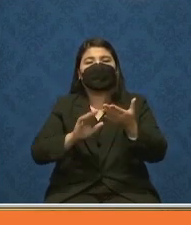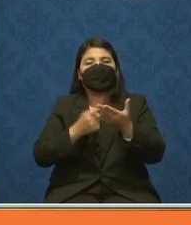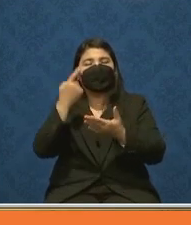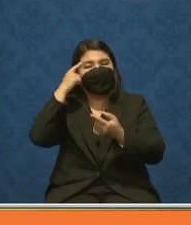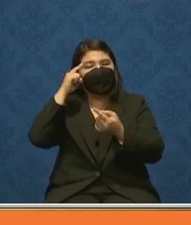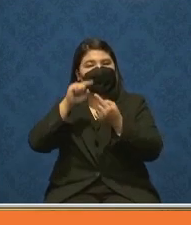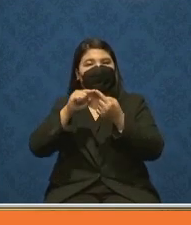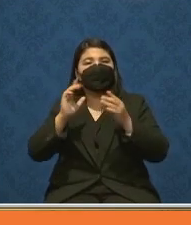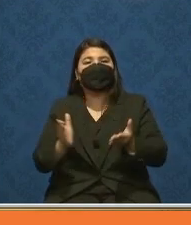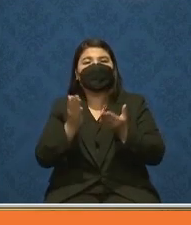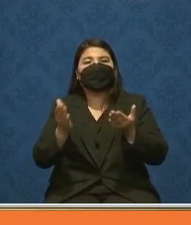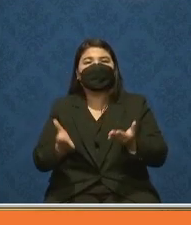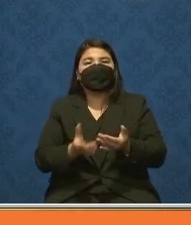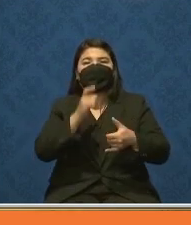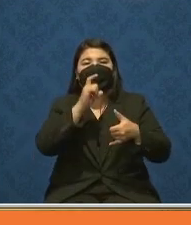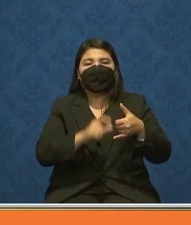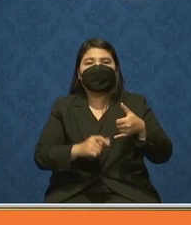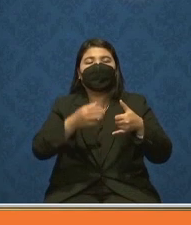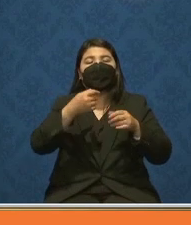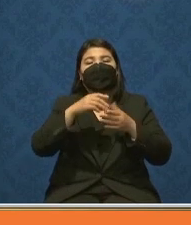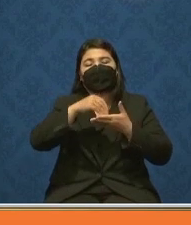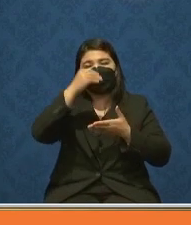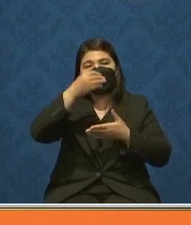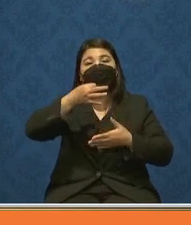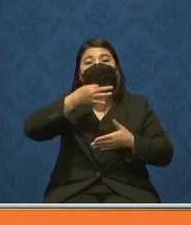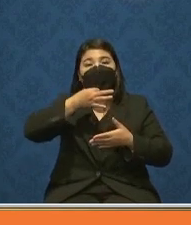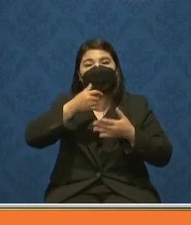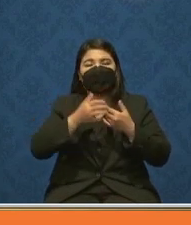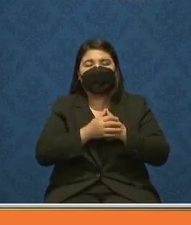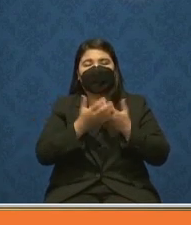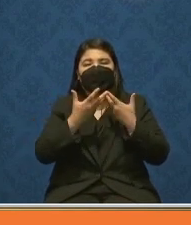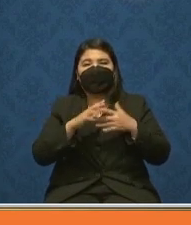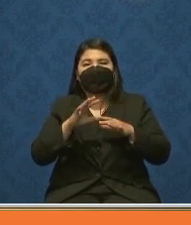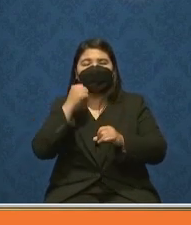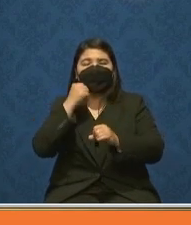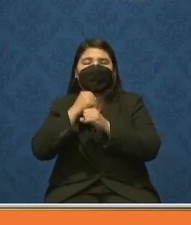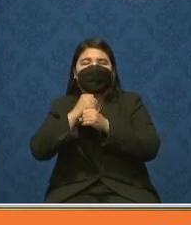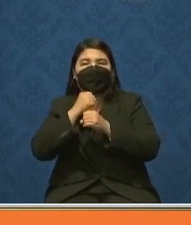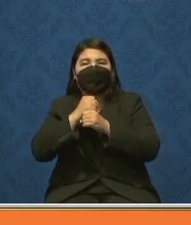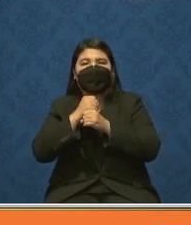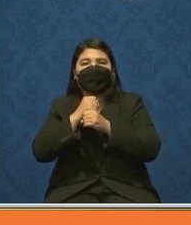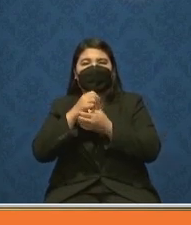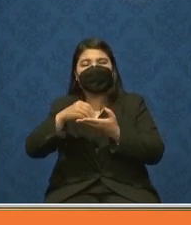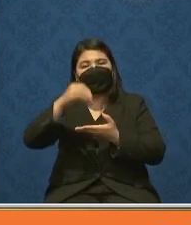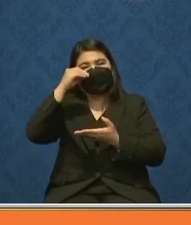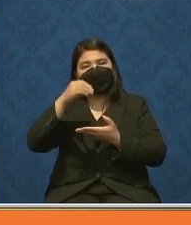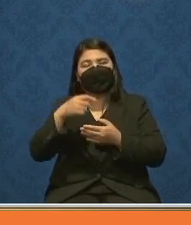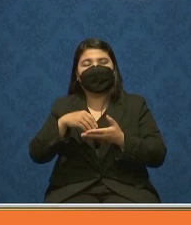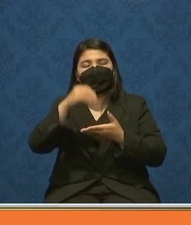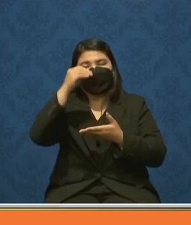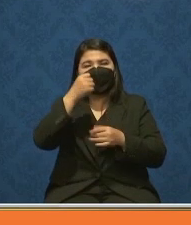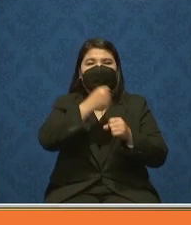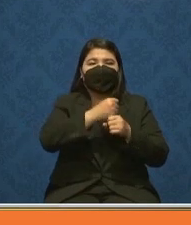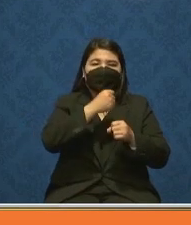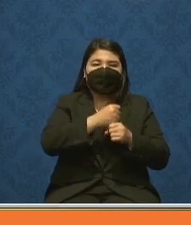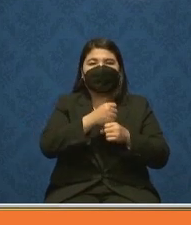ศไทยจะต้องมาหันมาสนับสนุนเพิ่มอุดหนุนรายหัวอาชีวะครับแล้วก็เพิ่มสนับสนุนอย่างสหกิจศึกษานี่ครับที่ให้นักเ